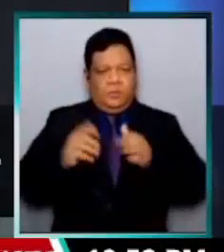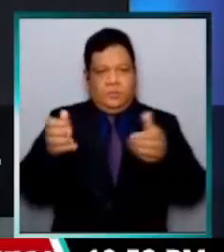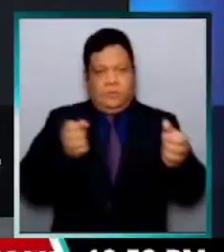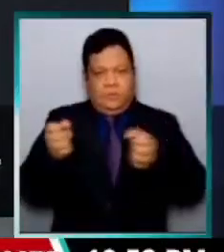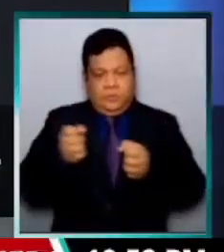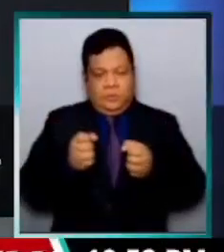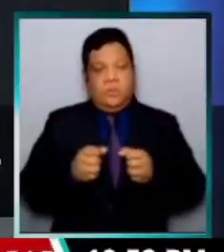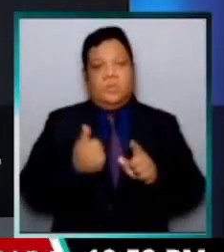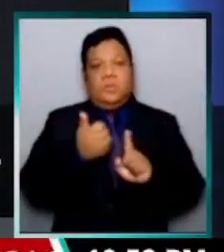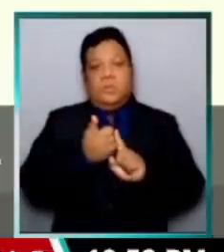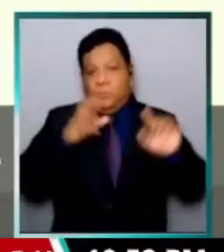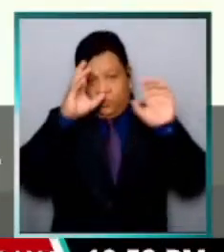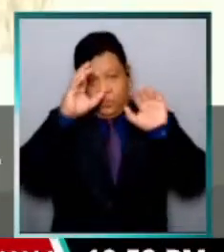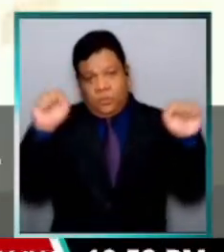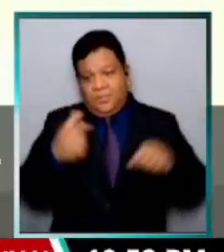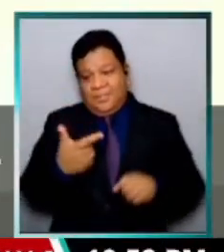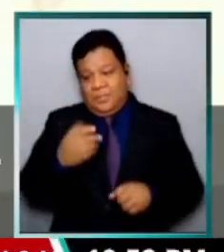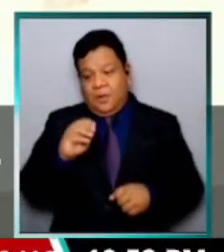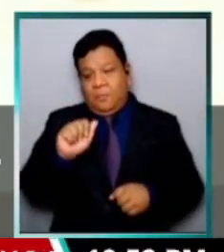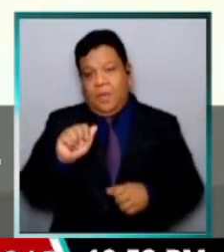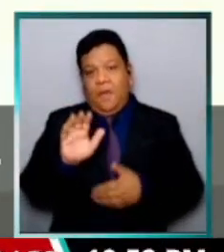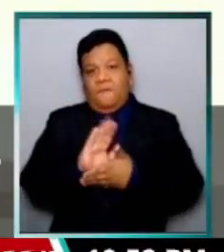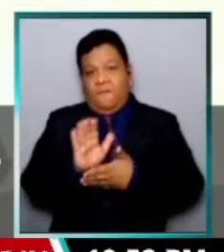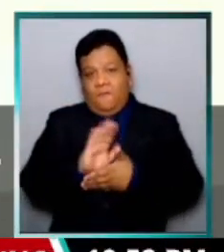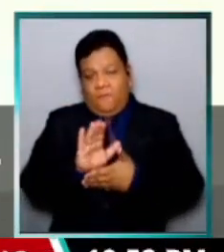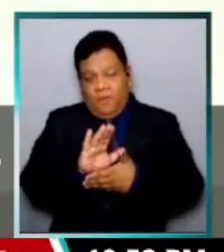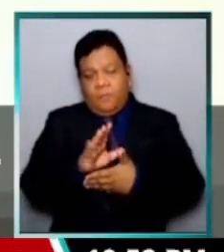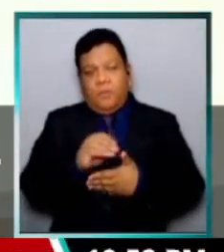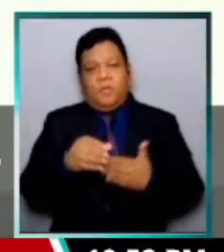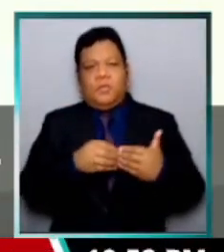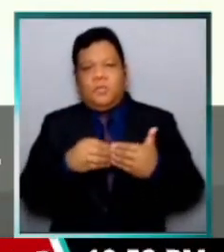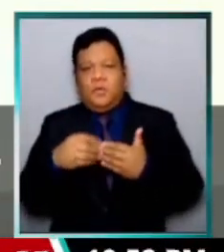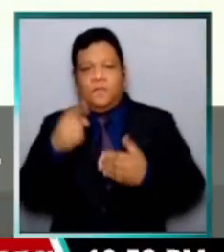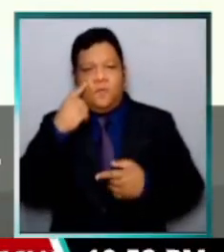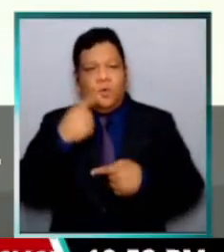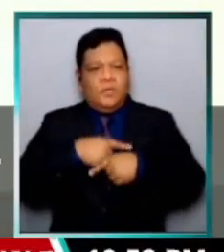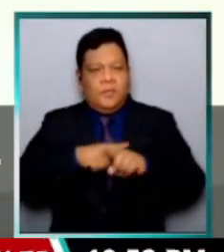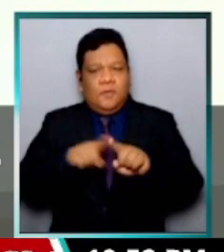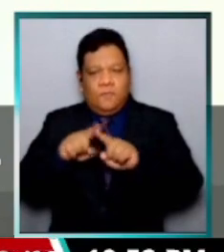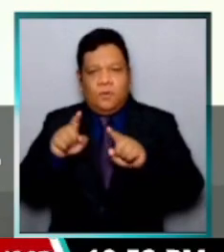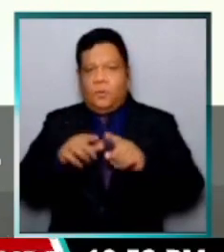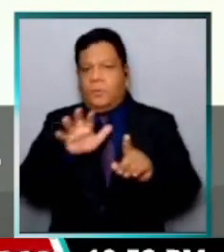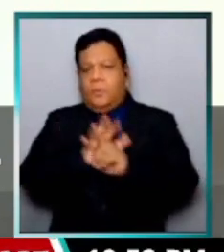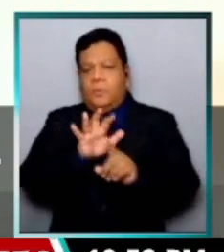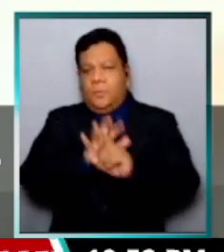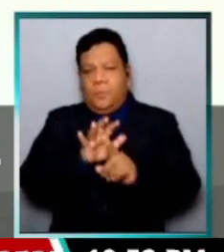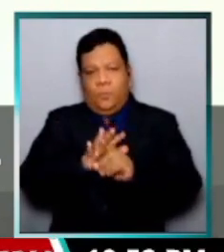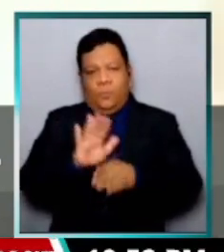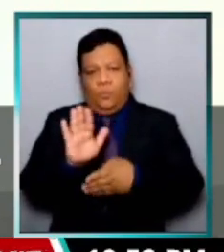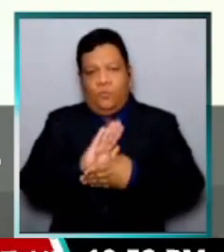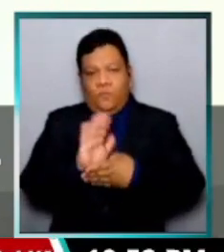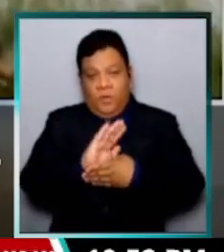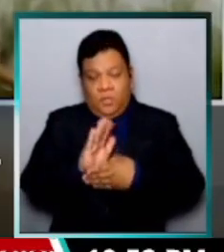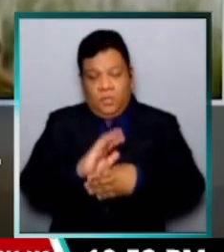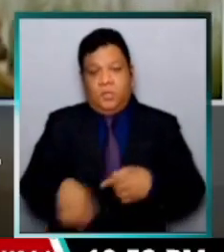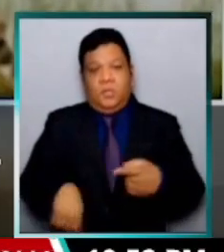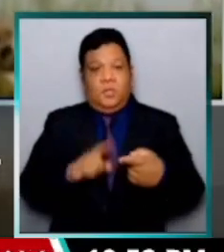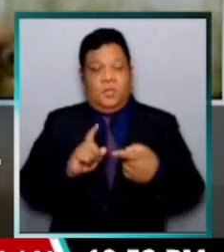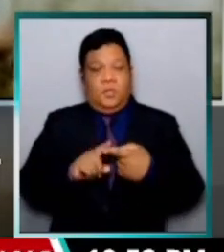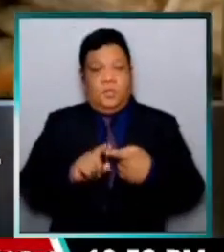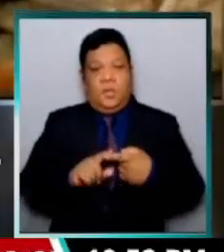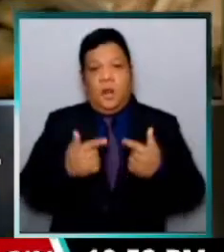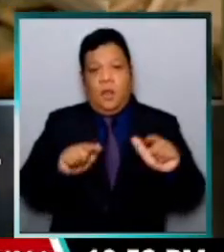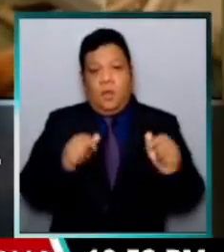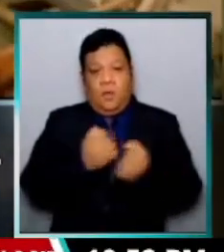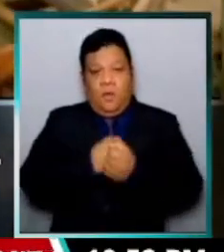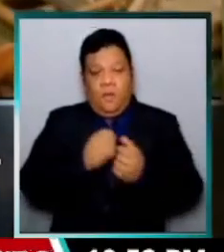GMA Films Inc. at nanguna sa produksyon ng mga blockbuster movies tulad ng Let the Love Begin, Love Struck